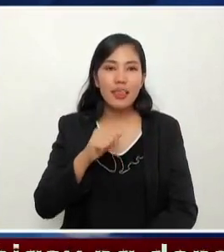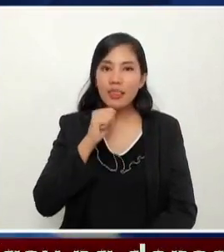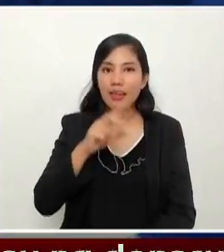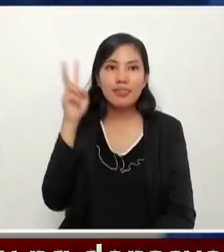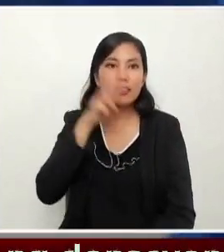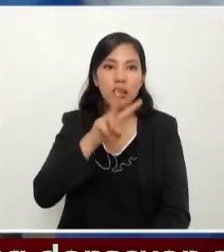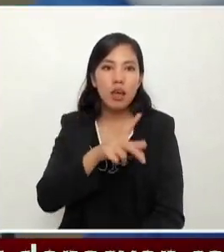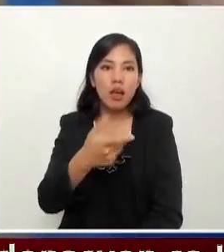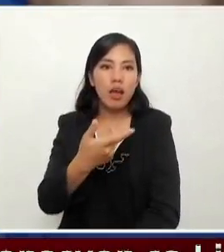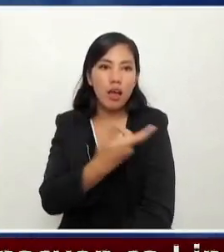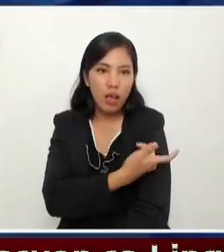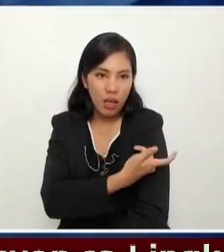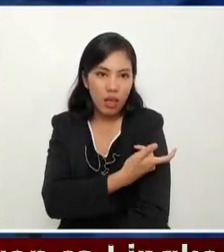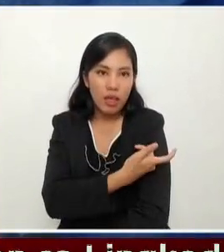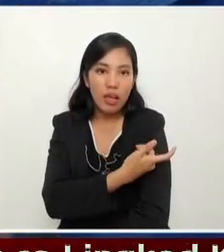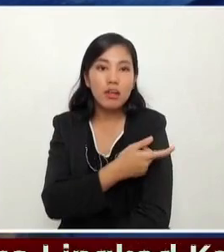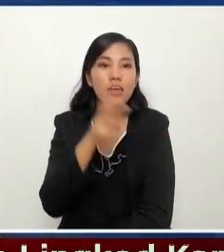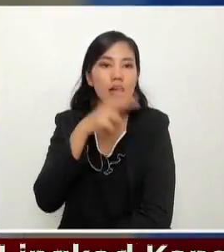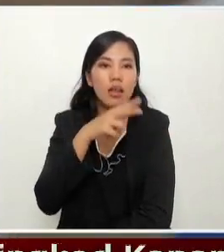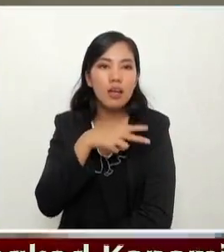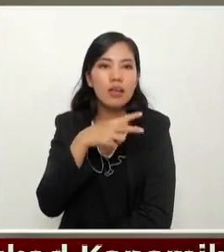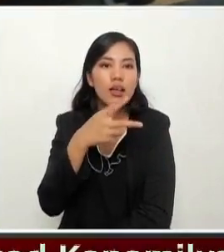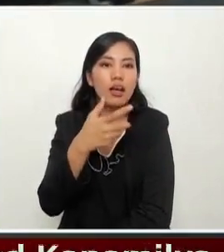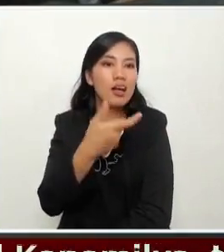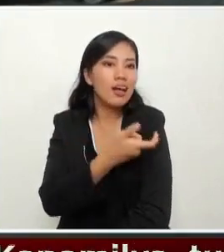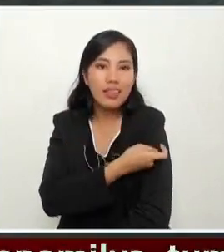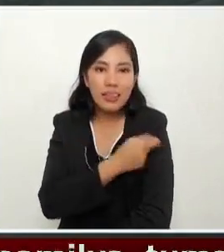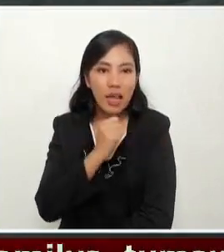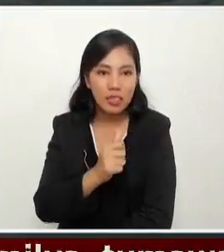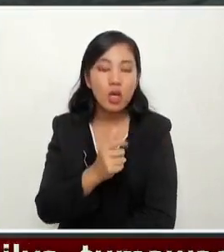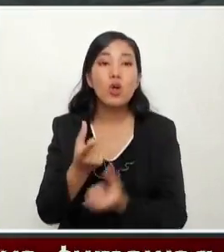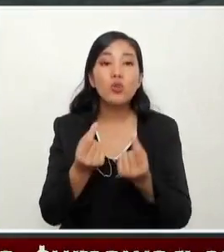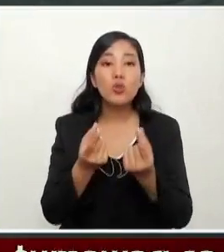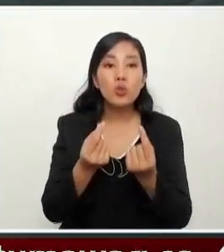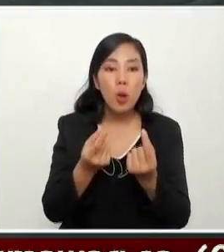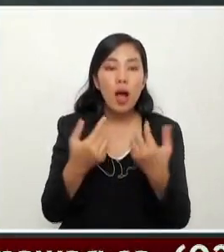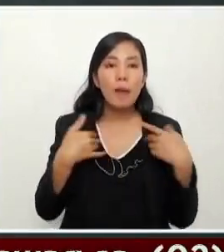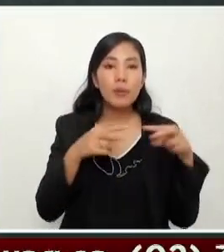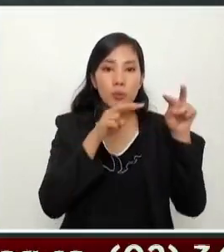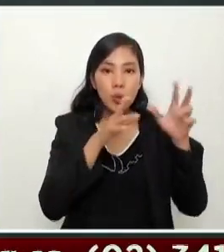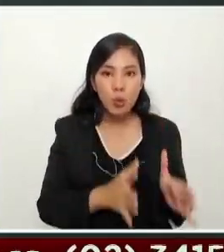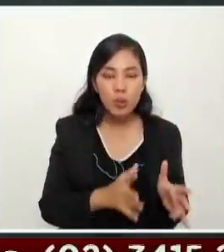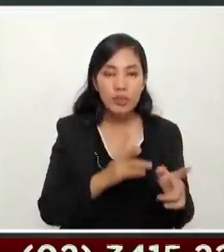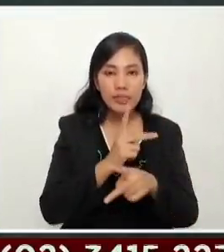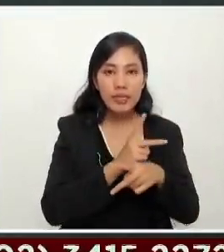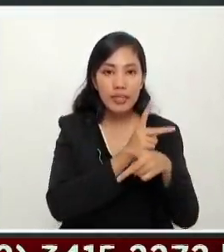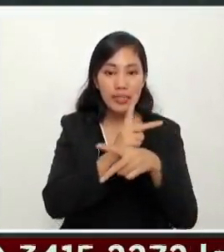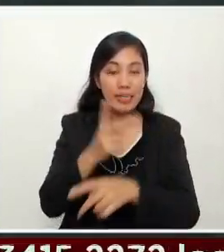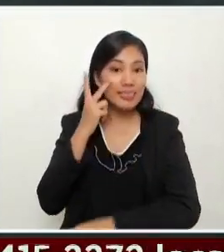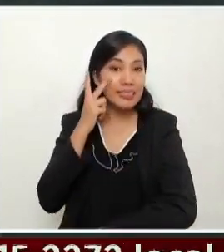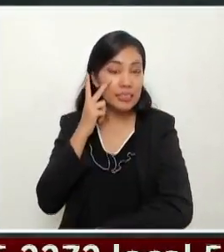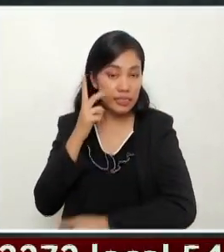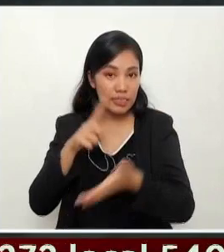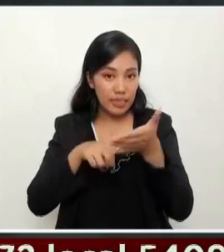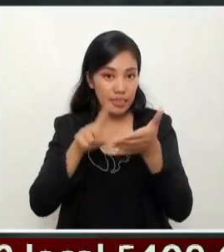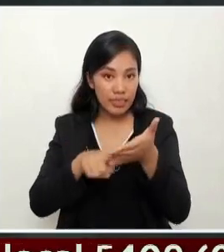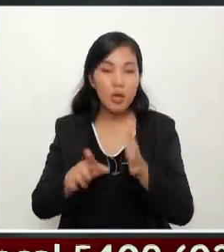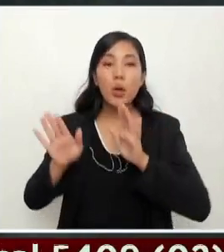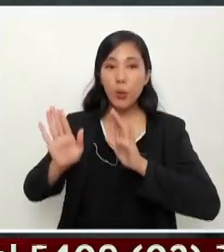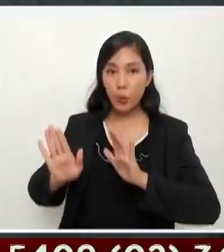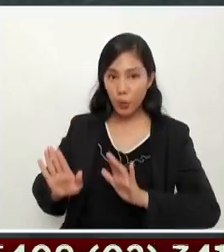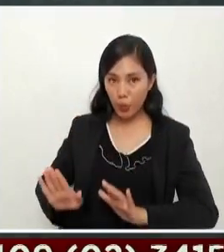sa nagpabakuna bago at pagkatapos itusok. 0.5 pa check na lang po. Relax ma'am. Okay, hingang